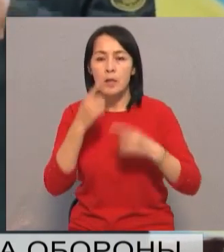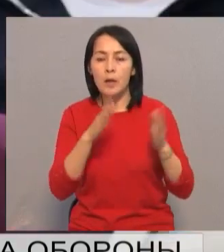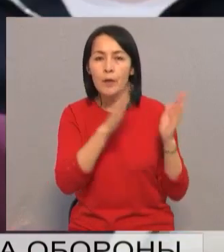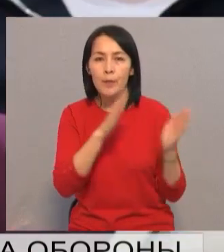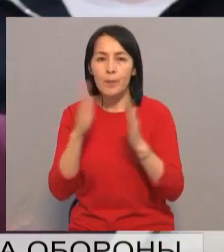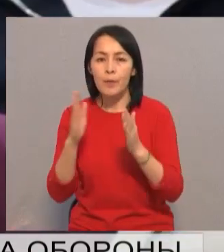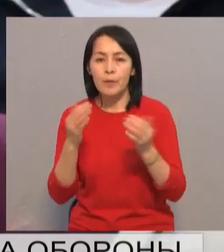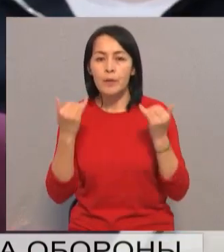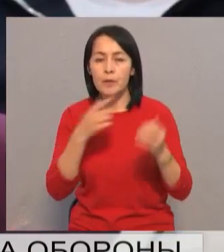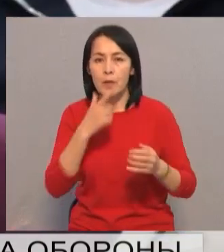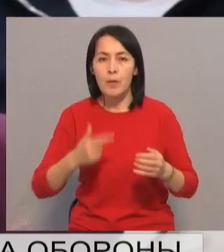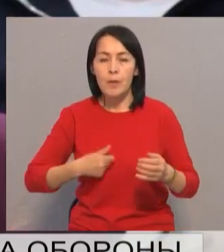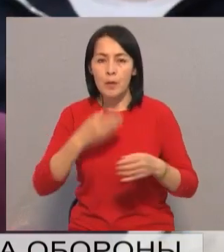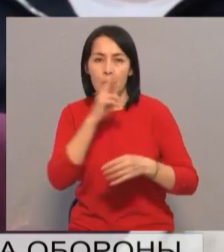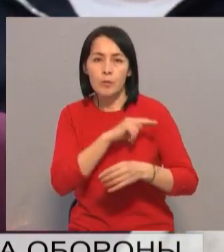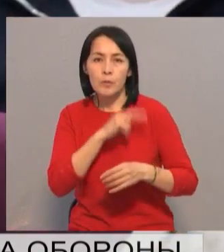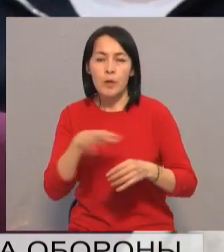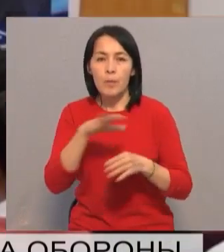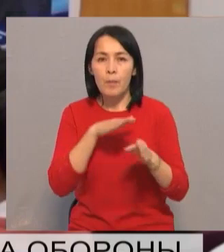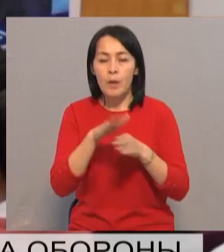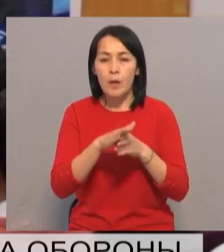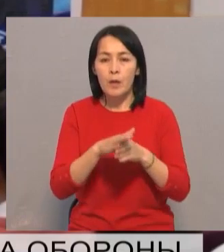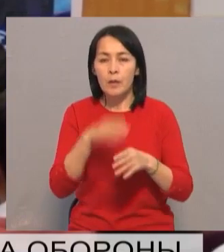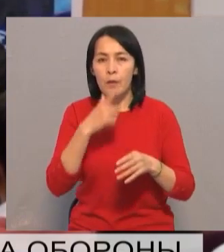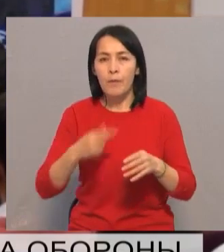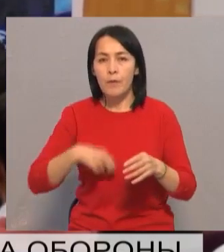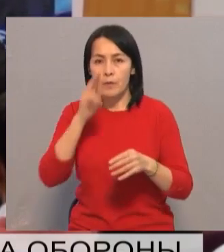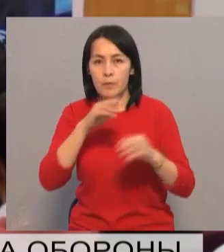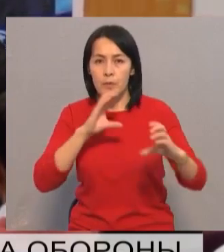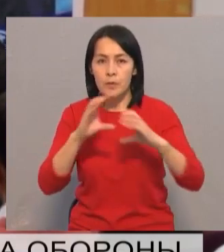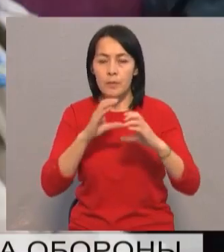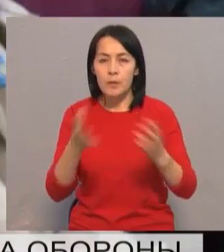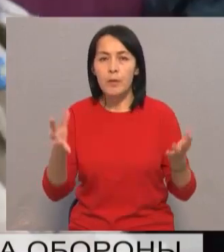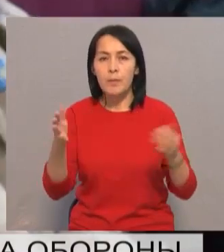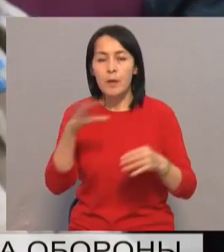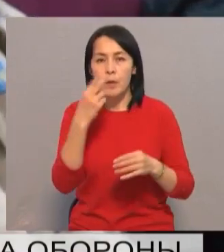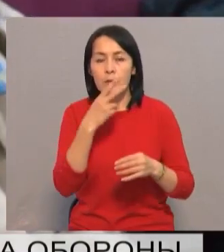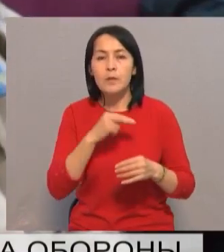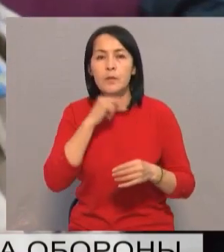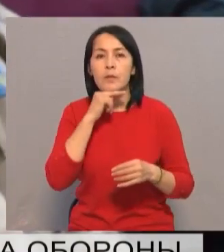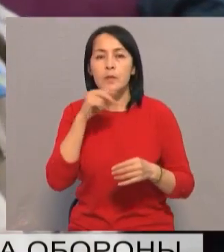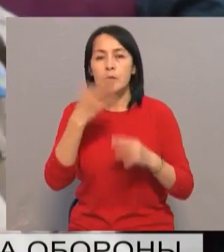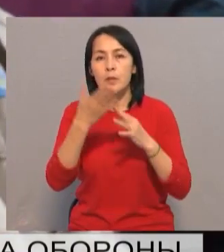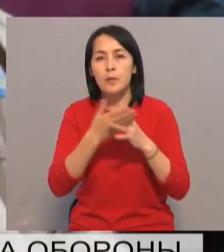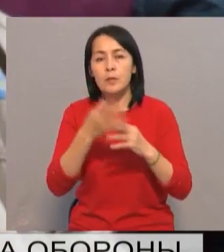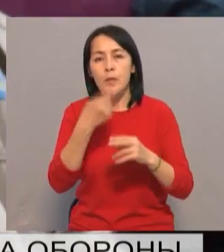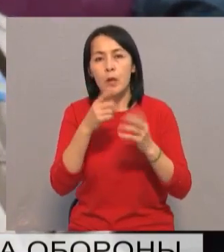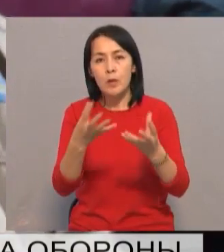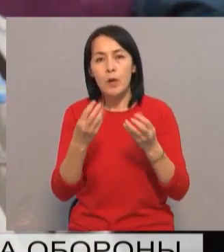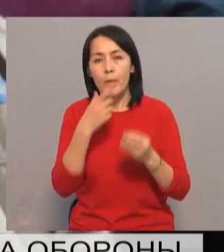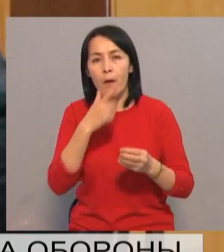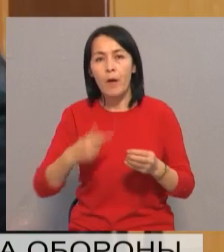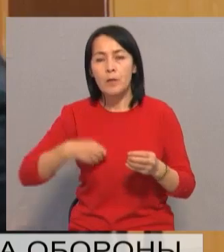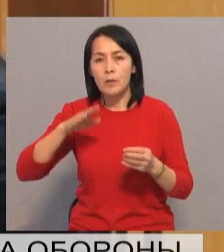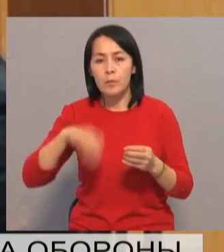порядке призыва на военную службу и требованиях к приему в военные учебные заведения. Особое внимание было уделено льготам, которые получают